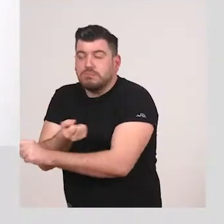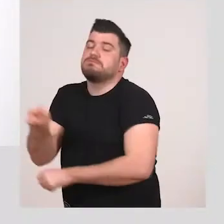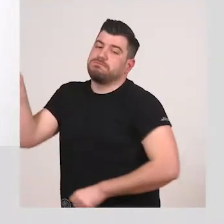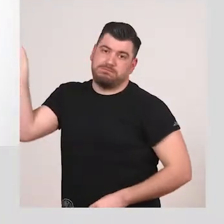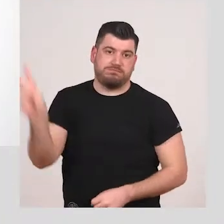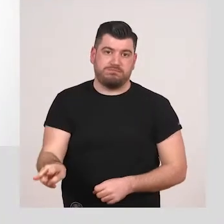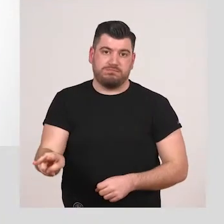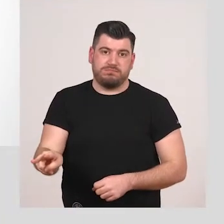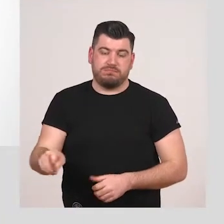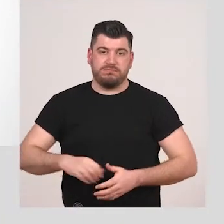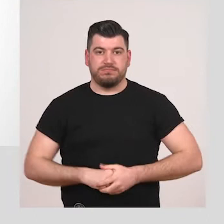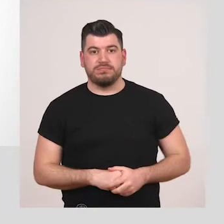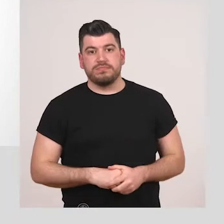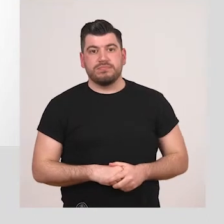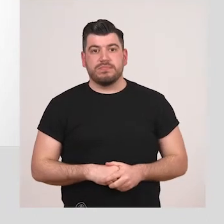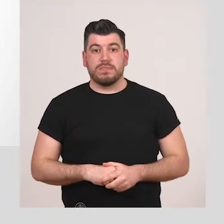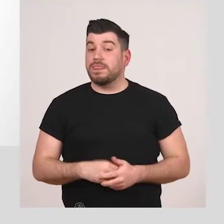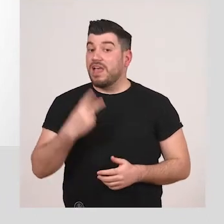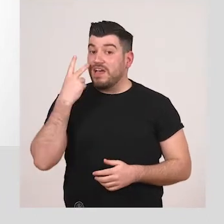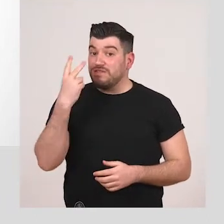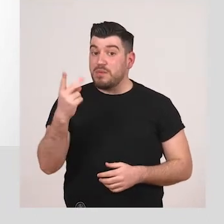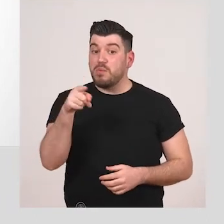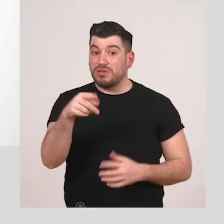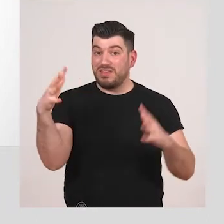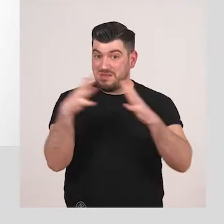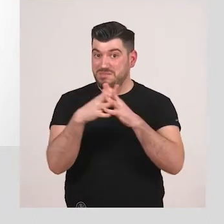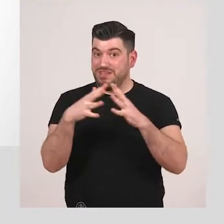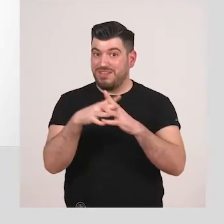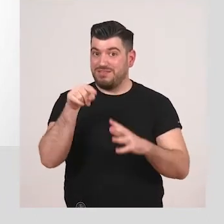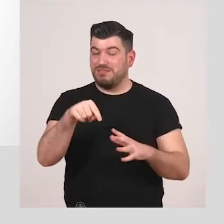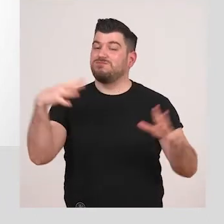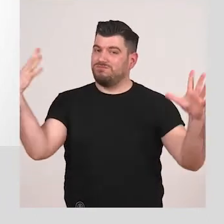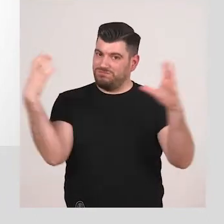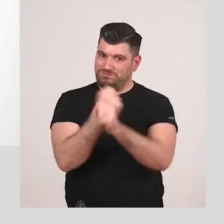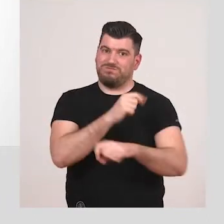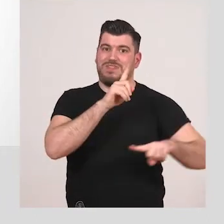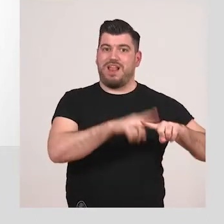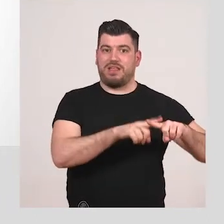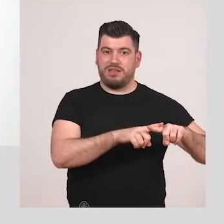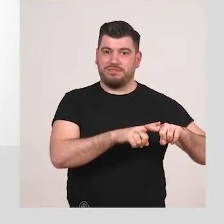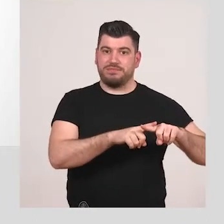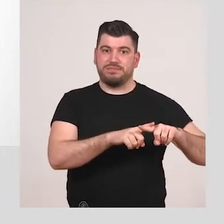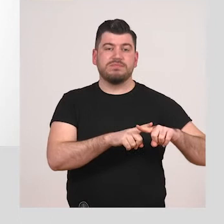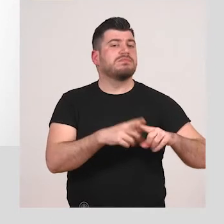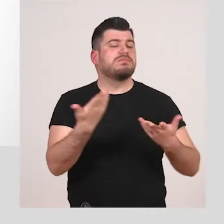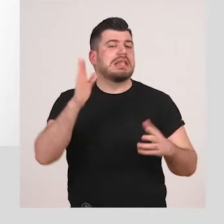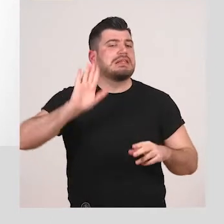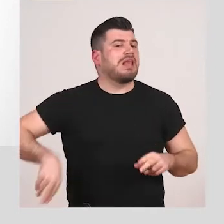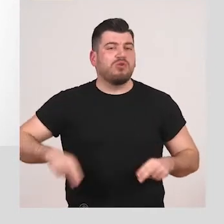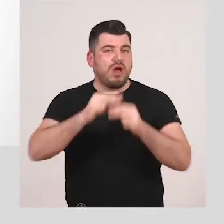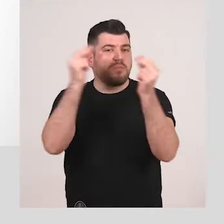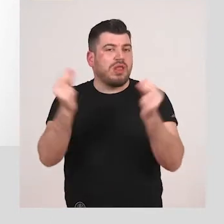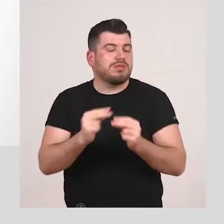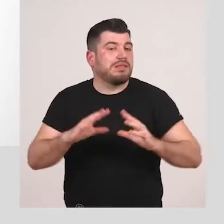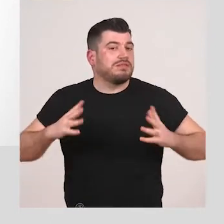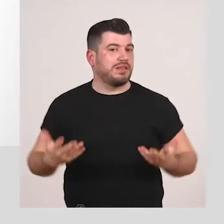Βλέπουμε λοιπόν ότι πρόκειται για μία συντριπτική ελληνική νίκη. Ποια είναι τα αποτελέσματα αυτής της μάχης?